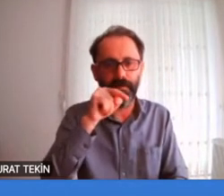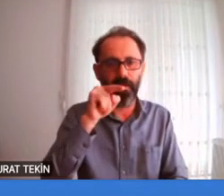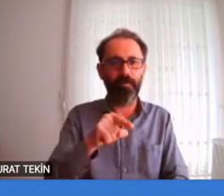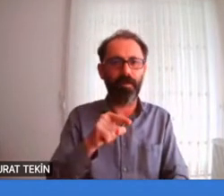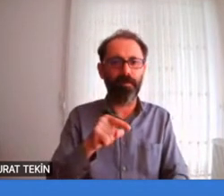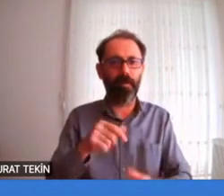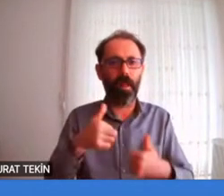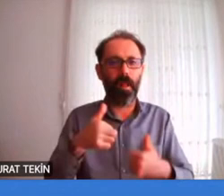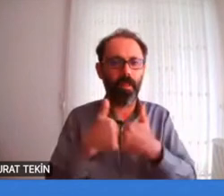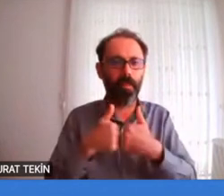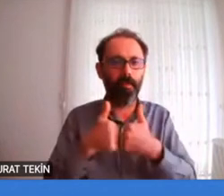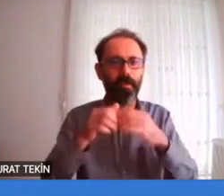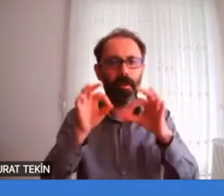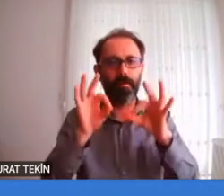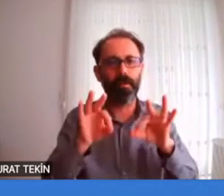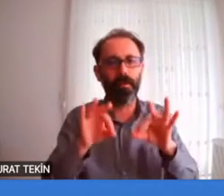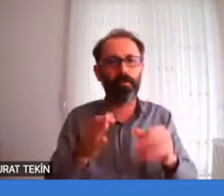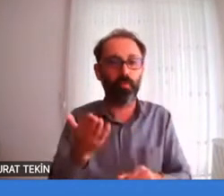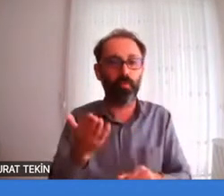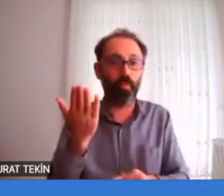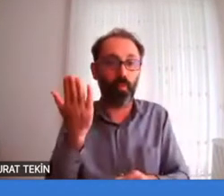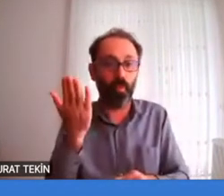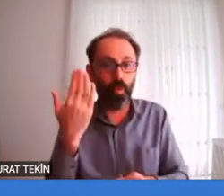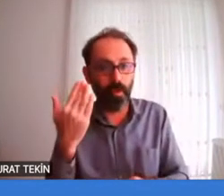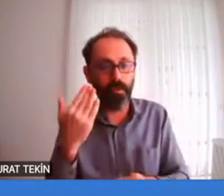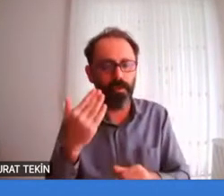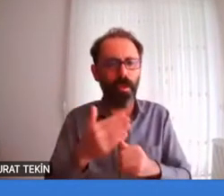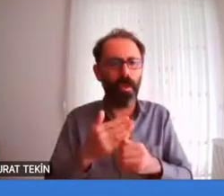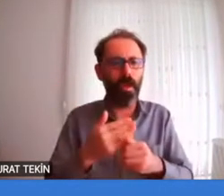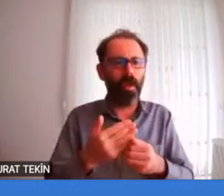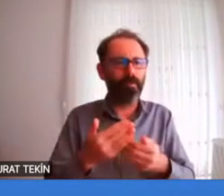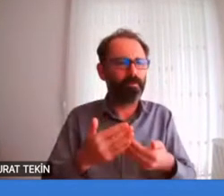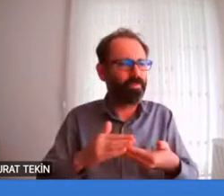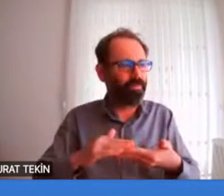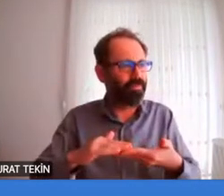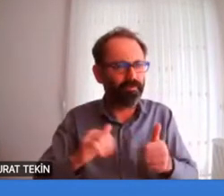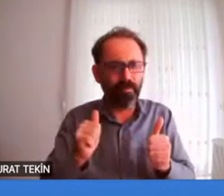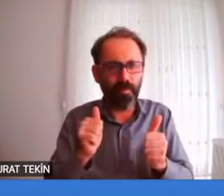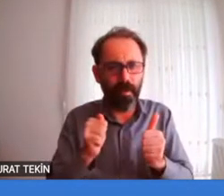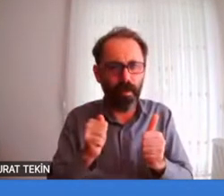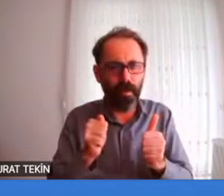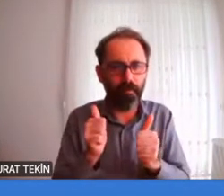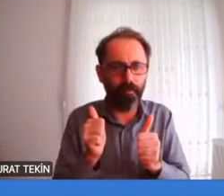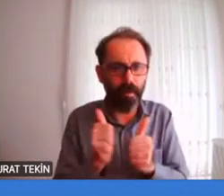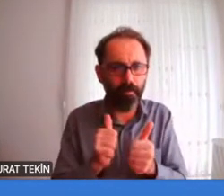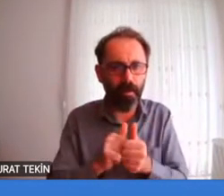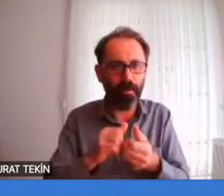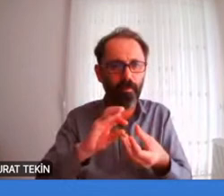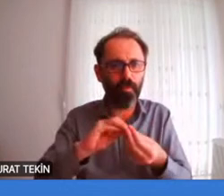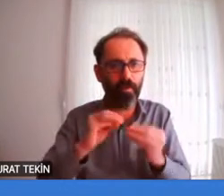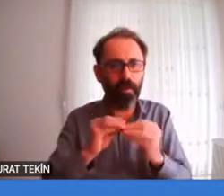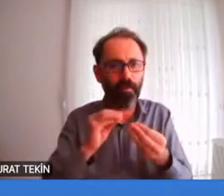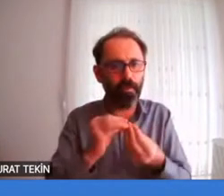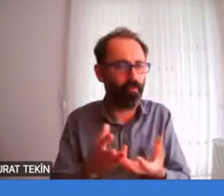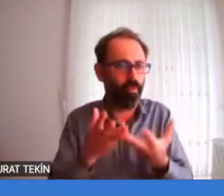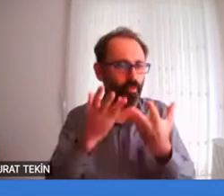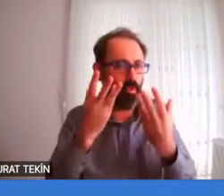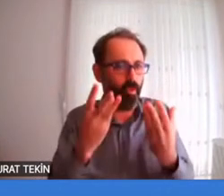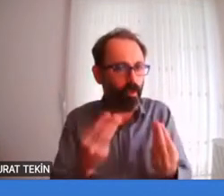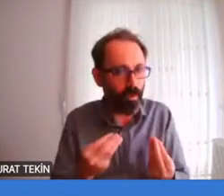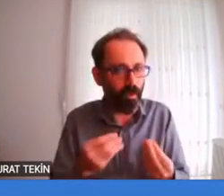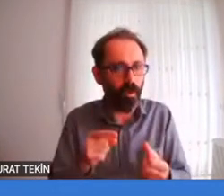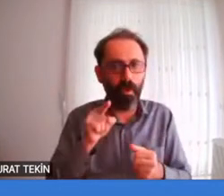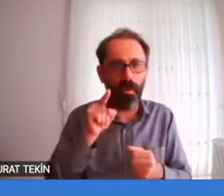olurken sahanın dışında o kadar çok sorunlar, o kadar çok uğraşacak işler var ki diğer o kamerada işte İsmail Hakkı